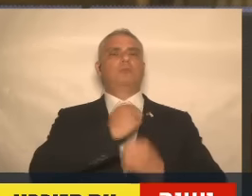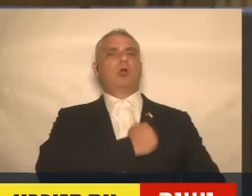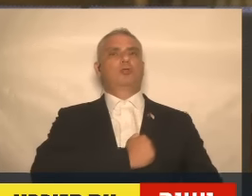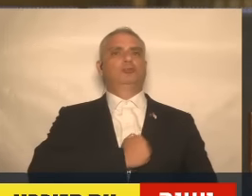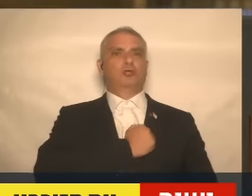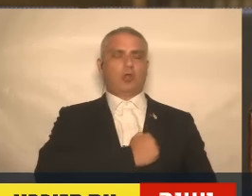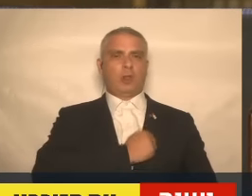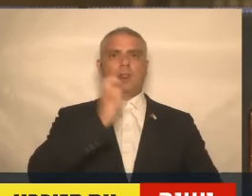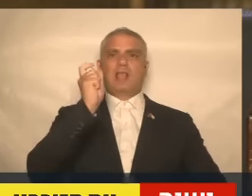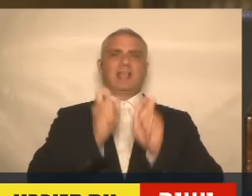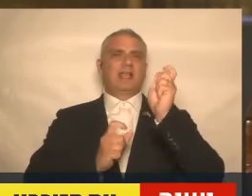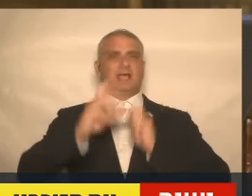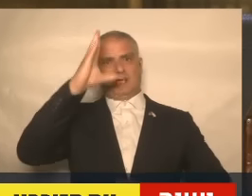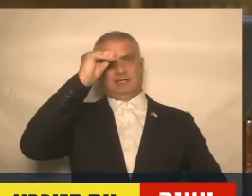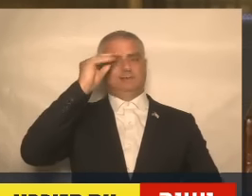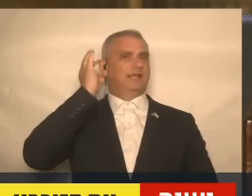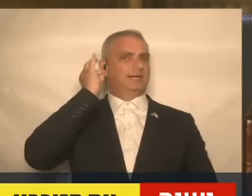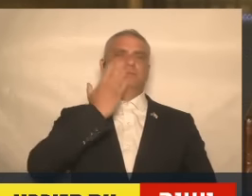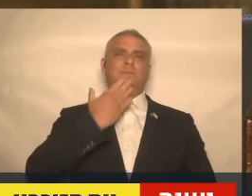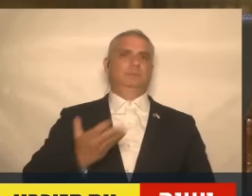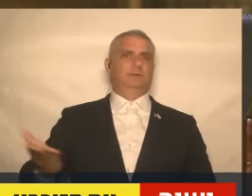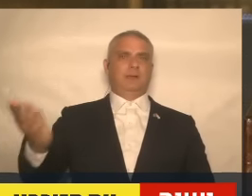השכול, אזרחיות ואזרחי ישראל.